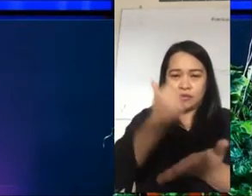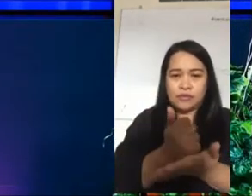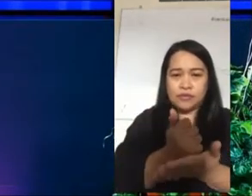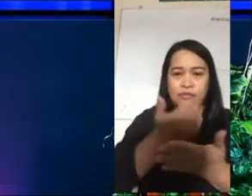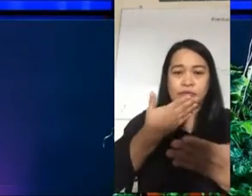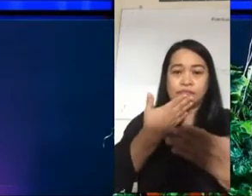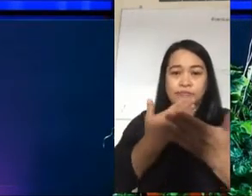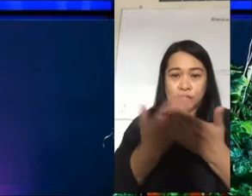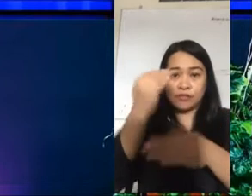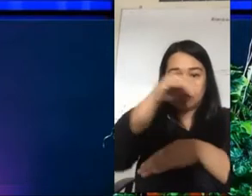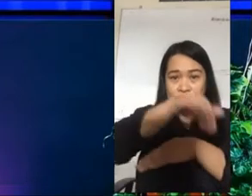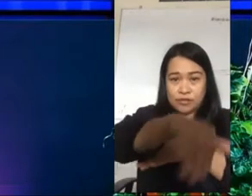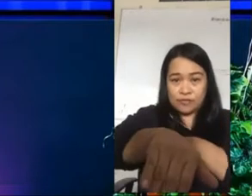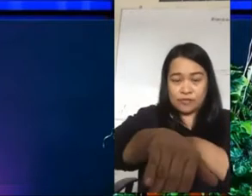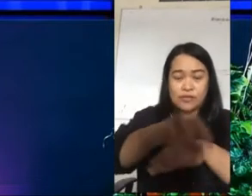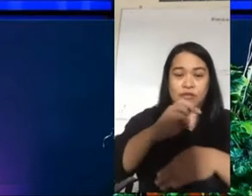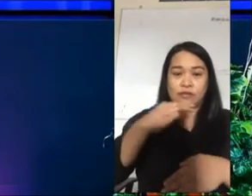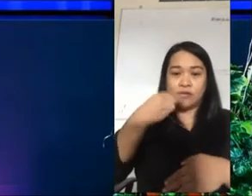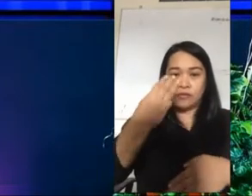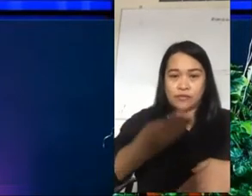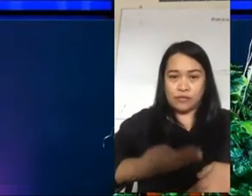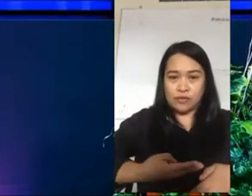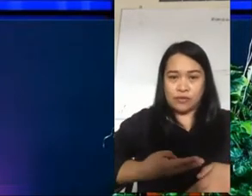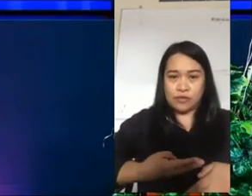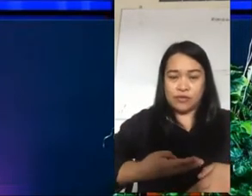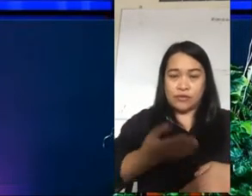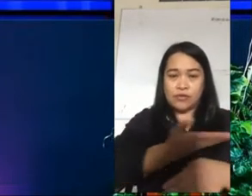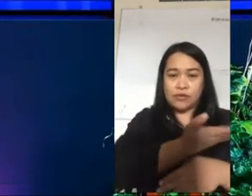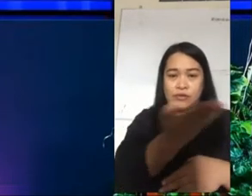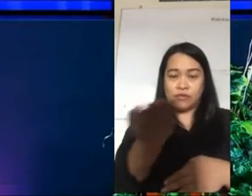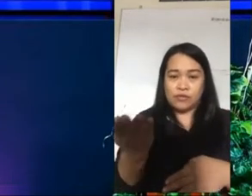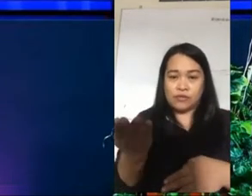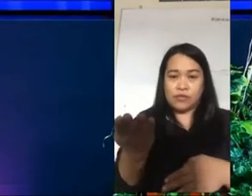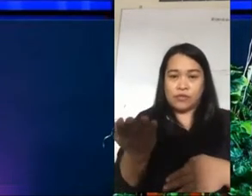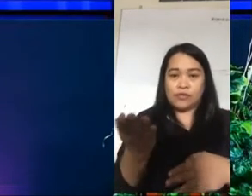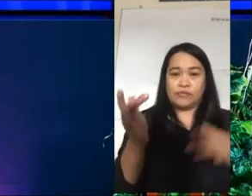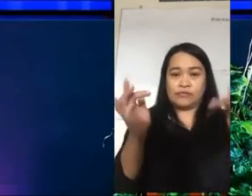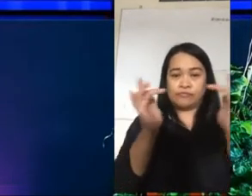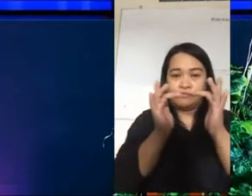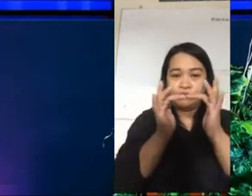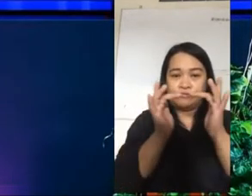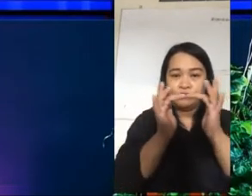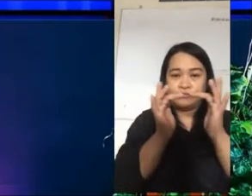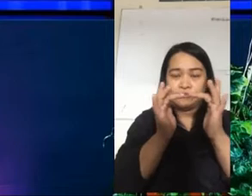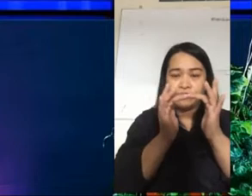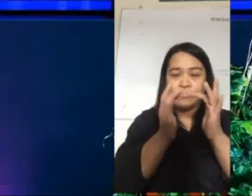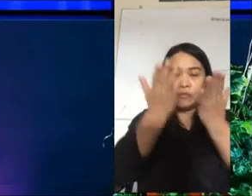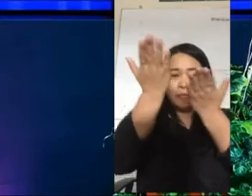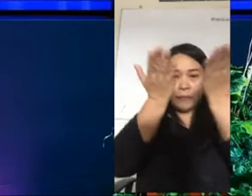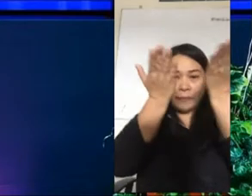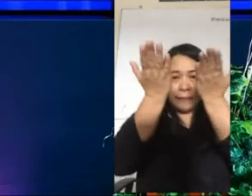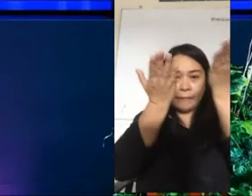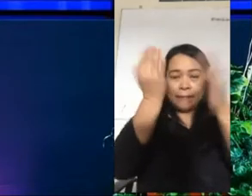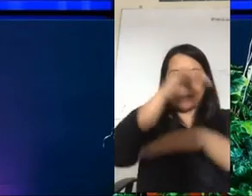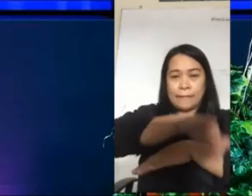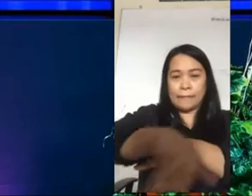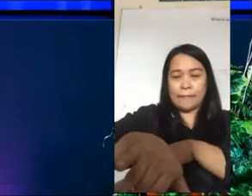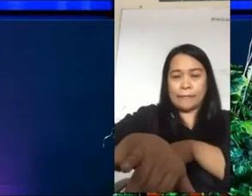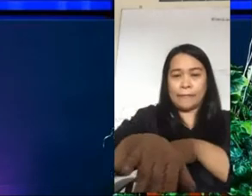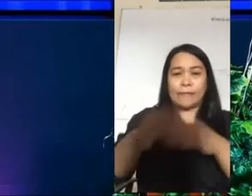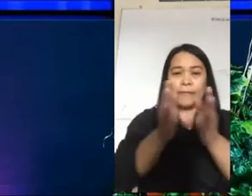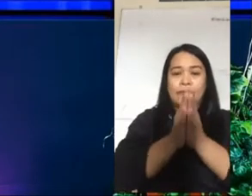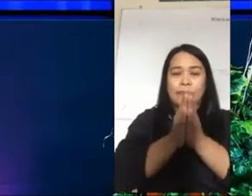lahat and we would like to welcome you sa ating pong online midweek service sa gabing ito. I would like to open your